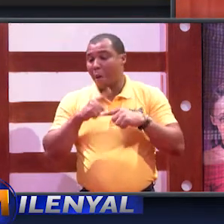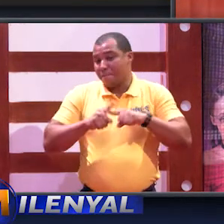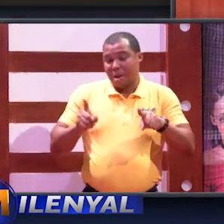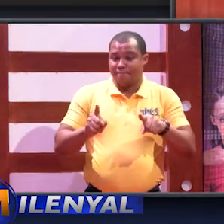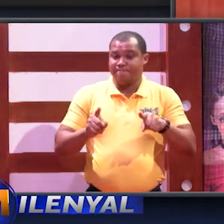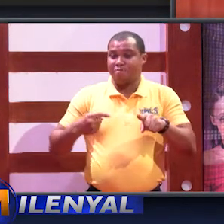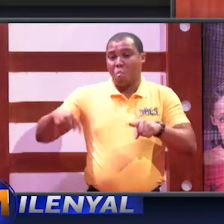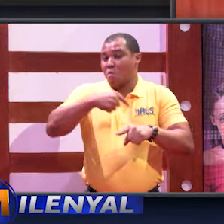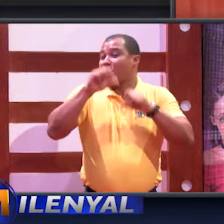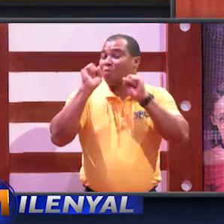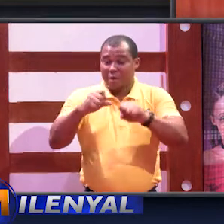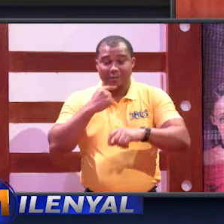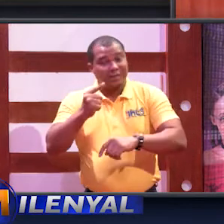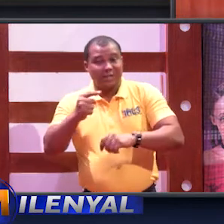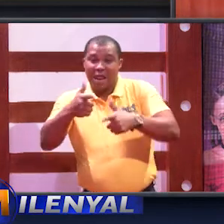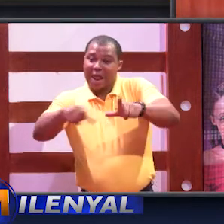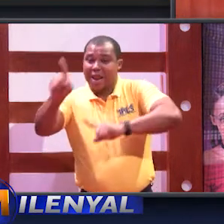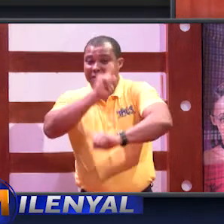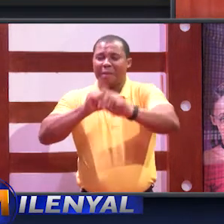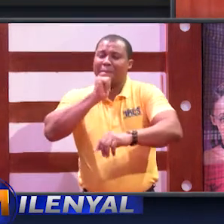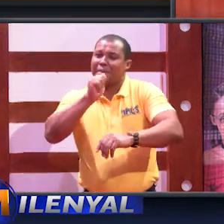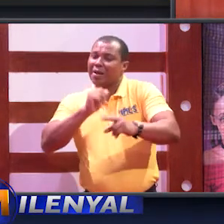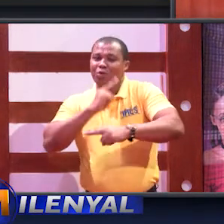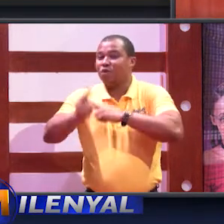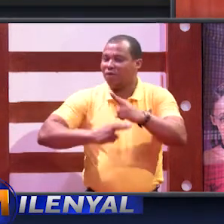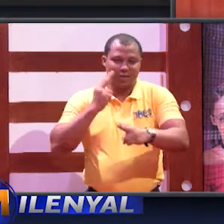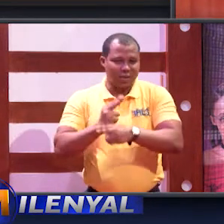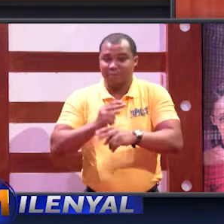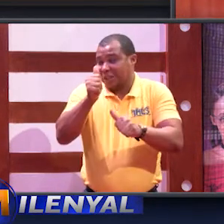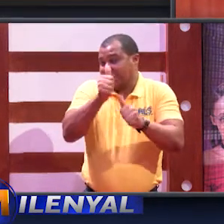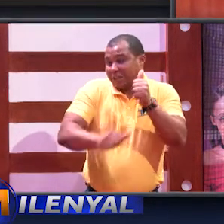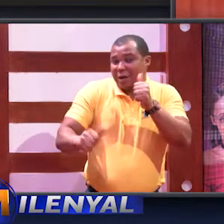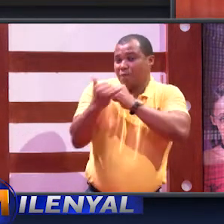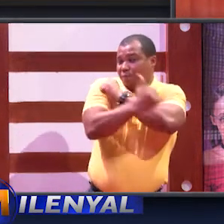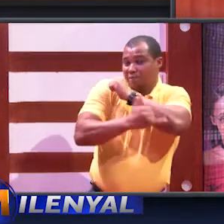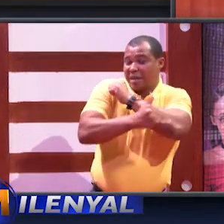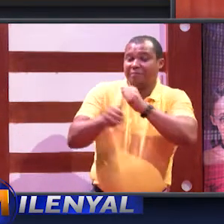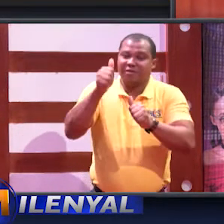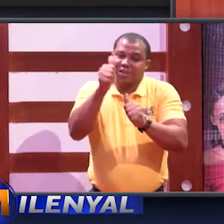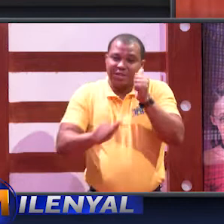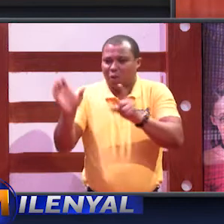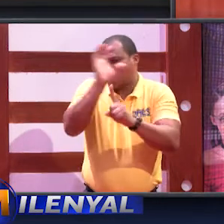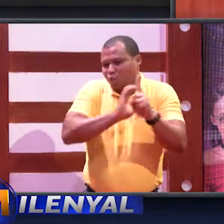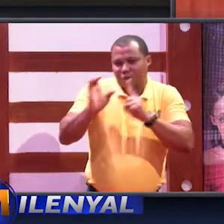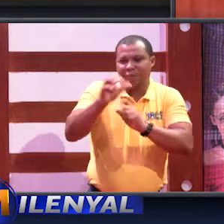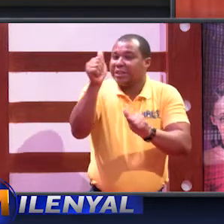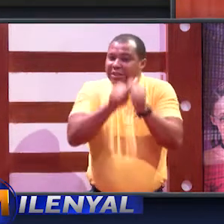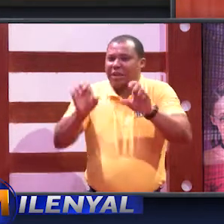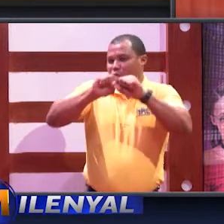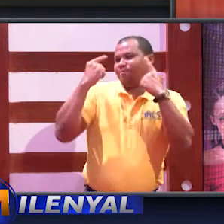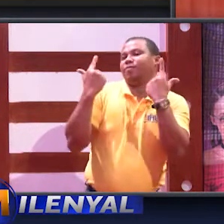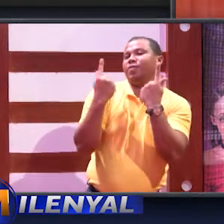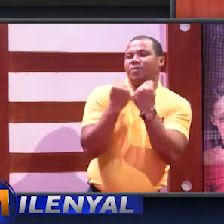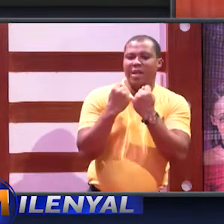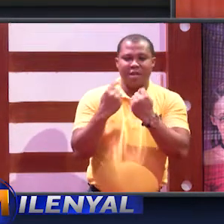pas une seule langue qui est sur tout le monde entier. Donc, chaque pays, chaque culture, chaque société, il y a une langue par